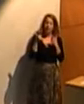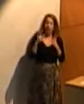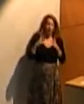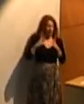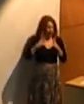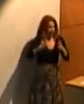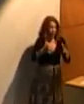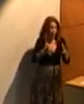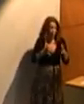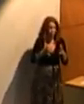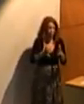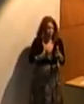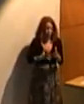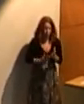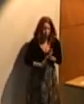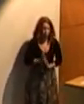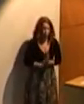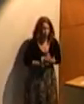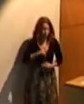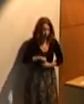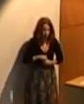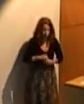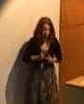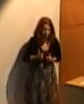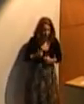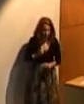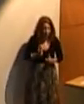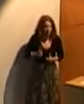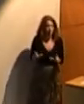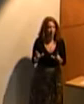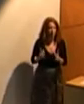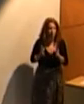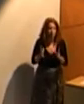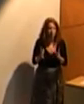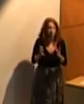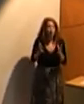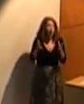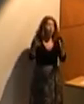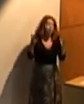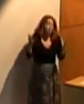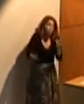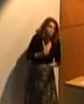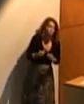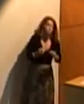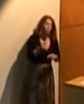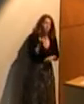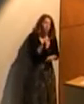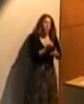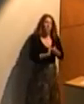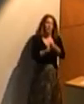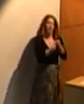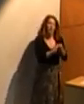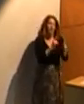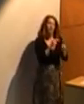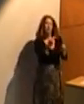et mes actes en société ou est ce que nous devons considérer la fraternité dans son imperfection